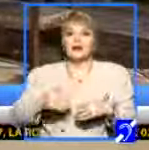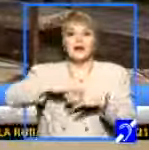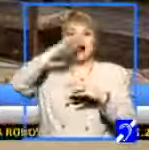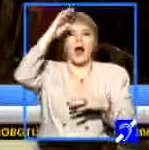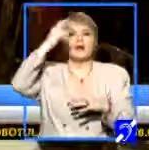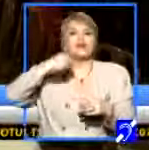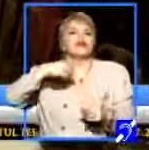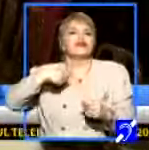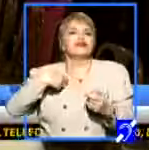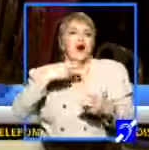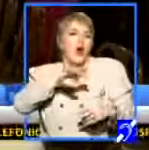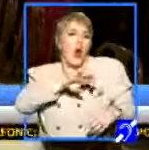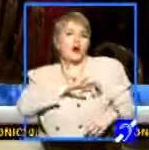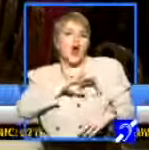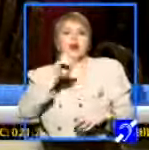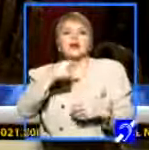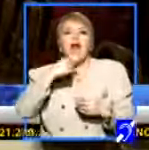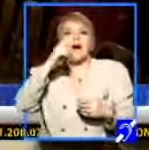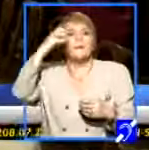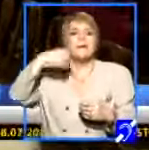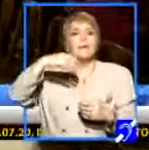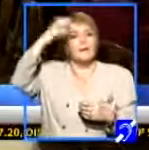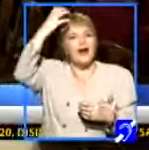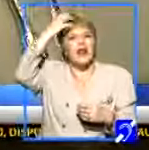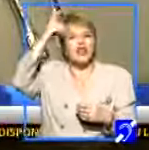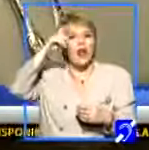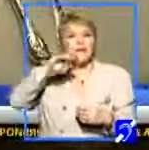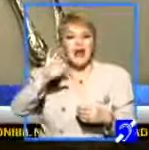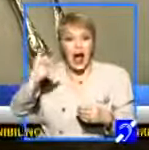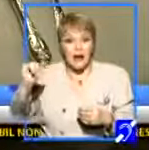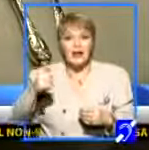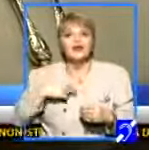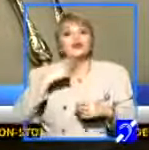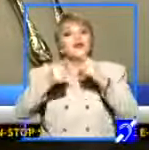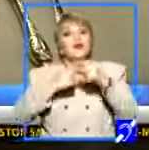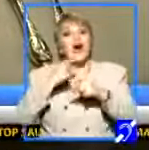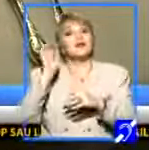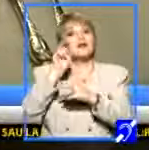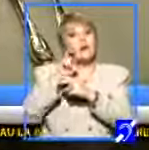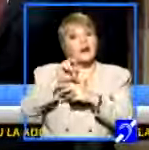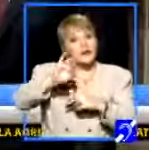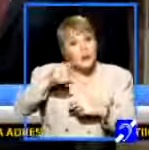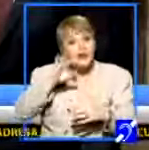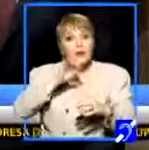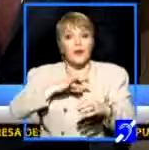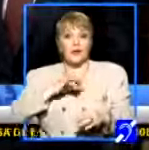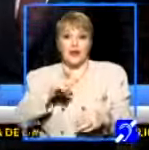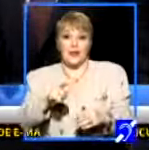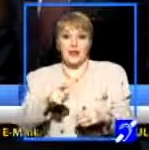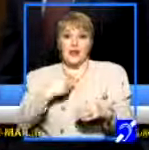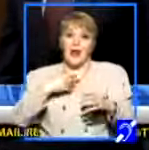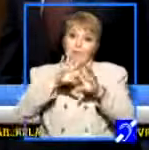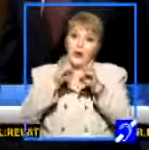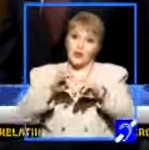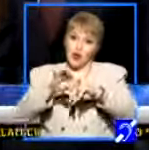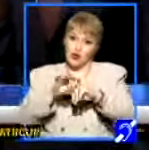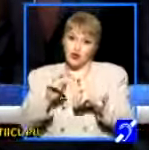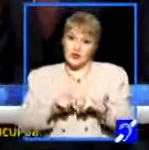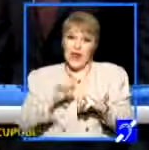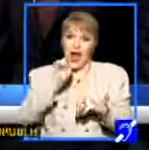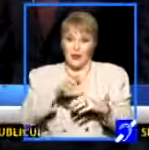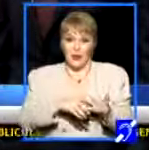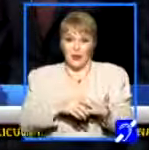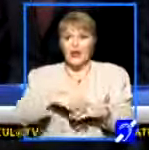Mihai. Seara se va încheia cu un dineu regal la care participă și președintele Klaus Iohannis alături de soția sa, Carmen. Ziua de naștere